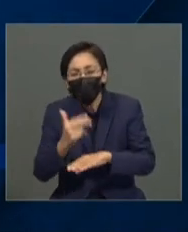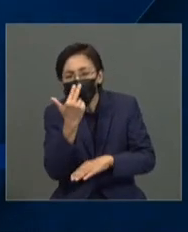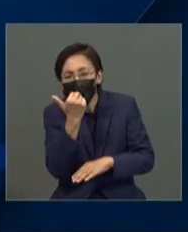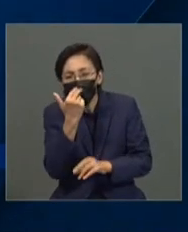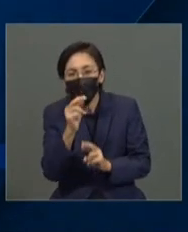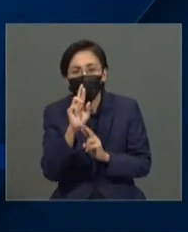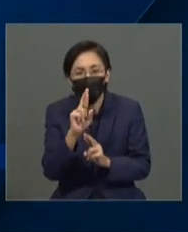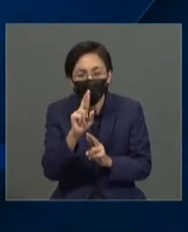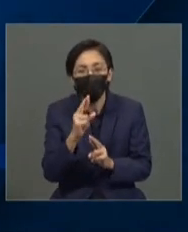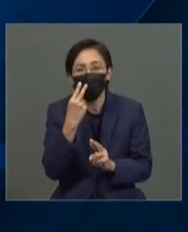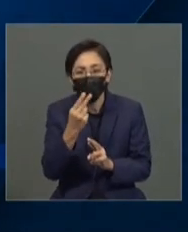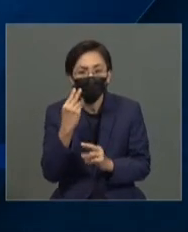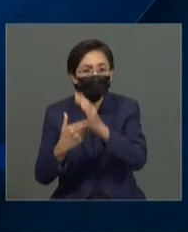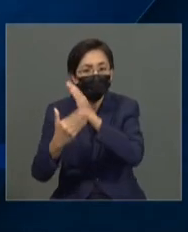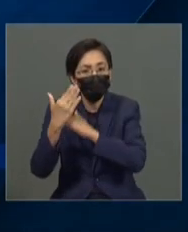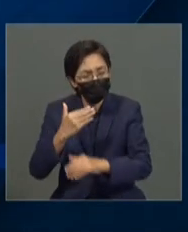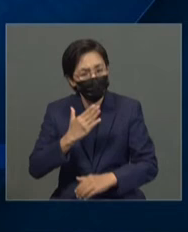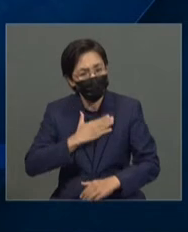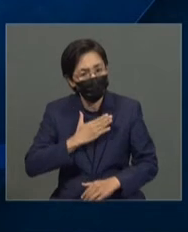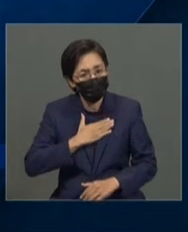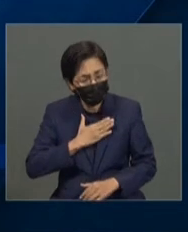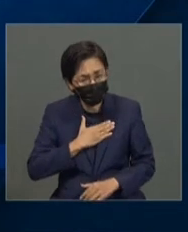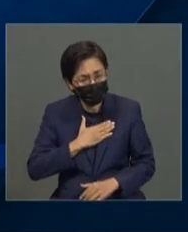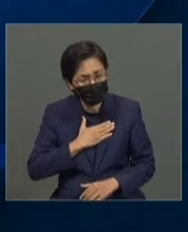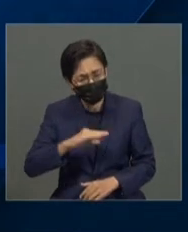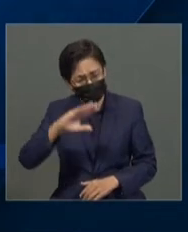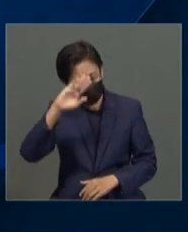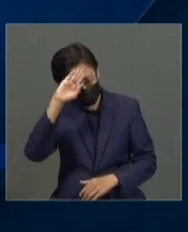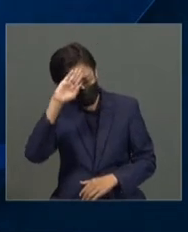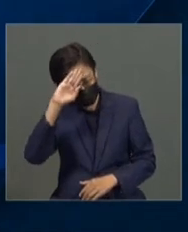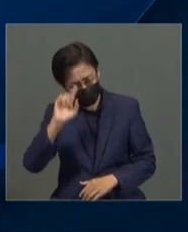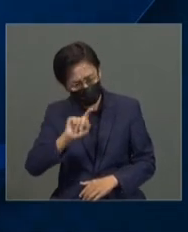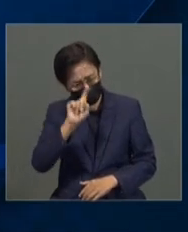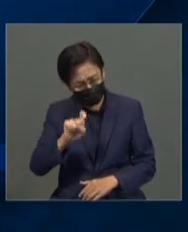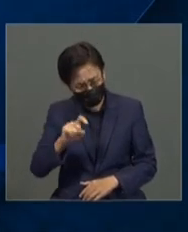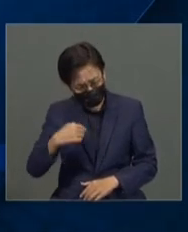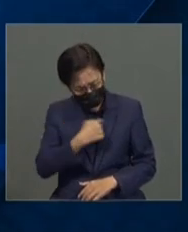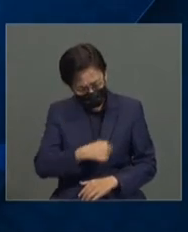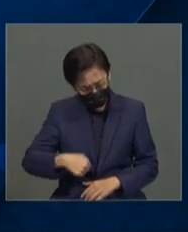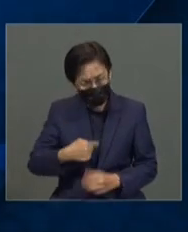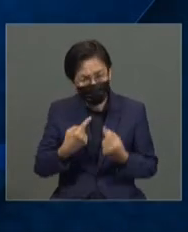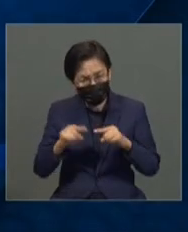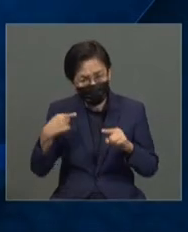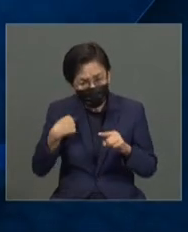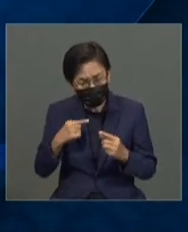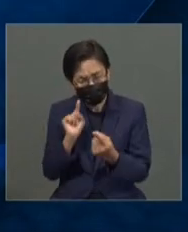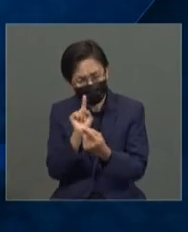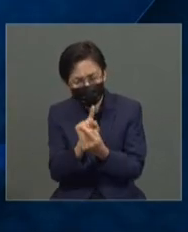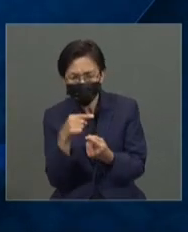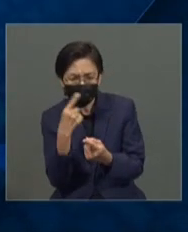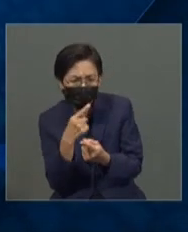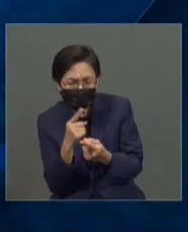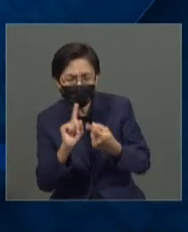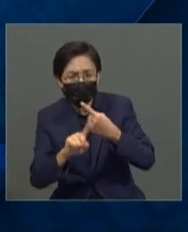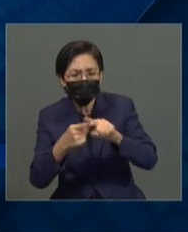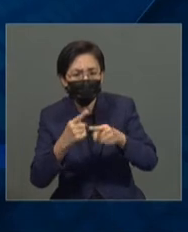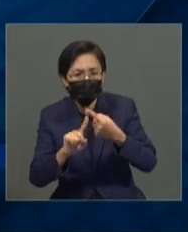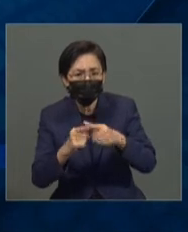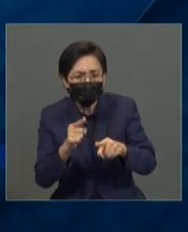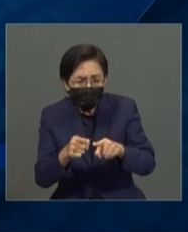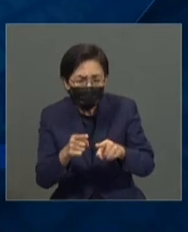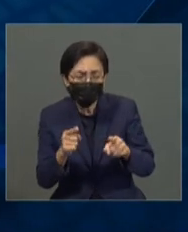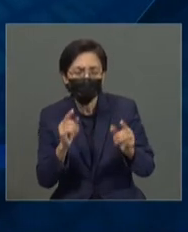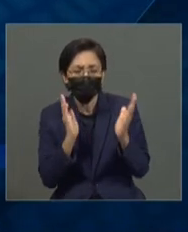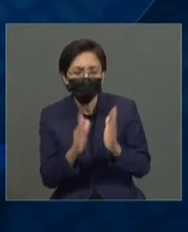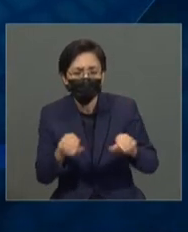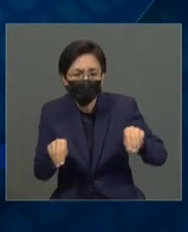ระวังจากประวัติก่อนว่าเรามีอาการผิดปกติหรือไม่เราไปสัมผัสเสี่ยงสูงกับใครมีเพื่อนผู้